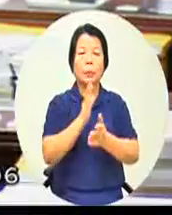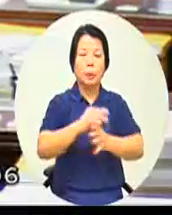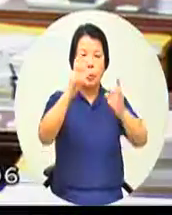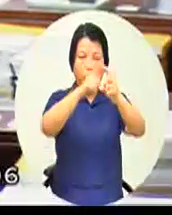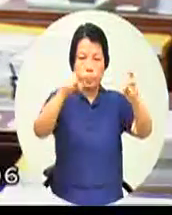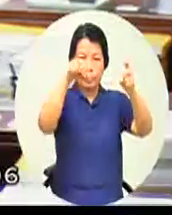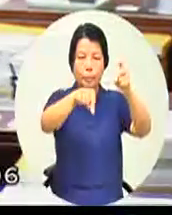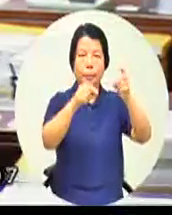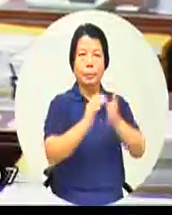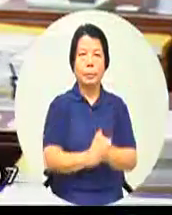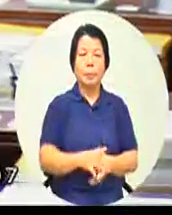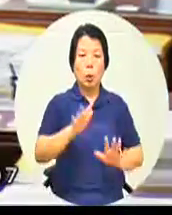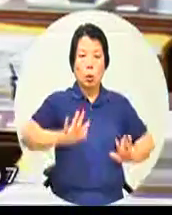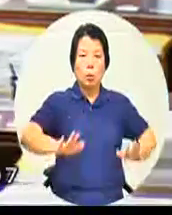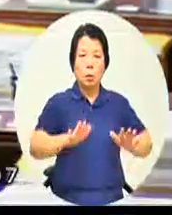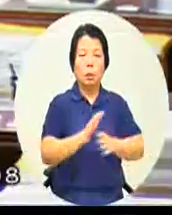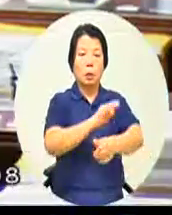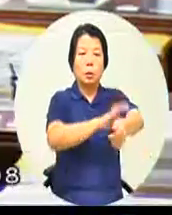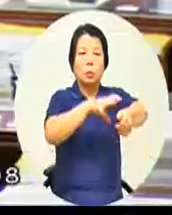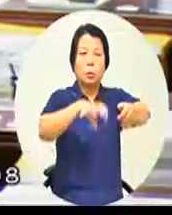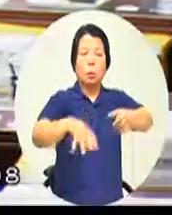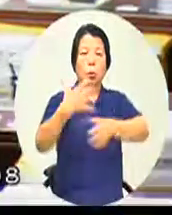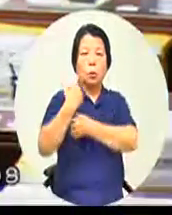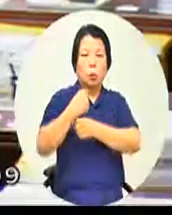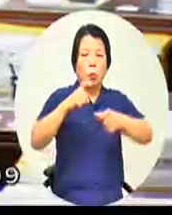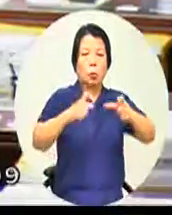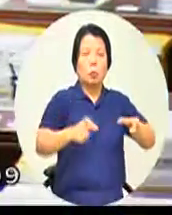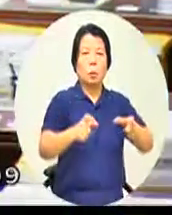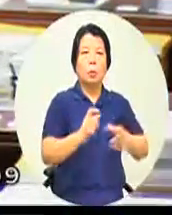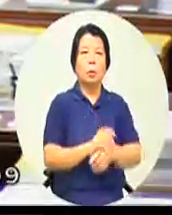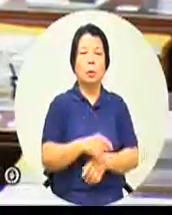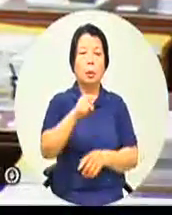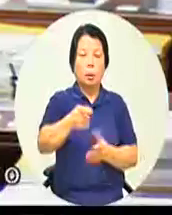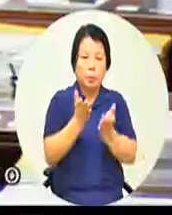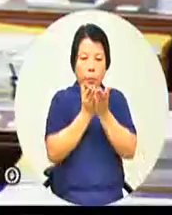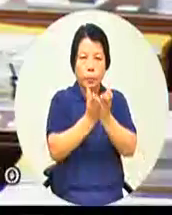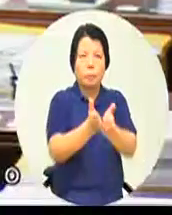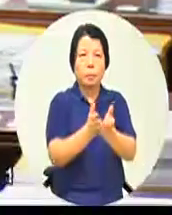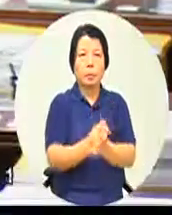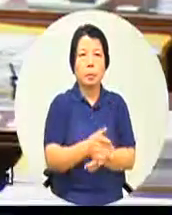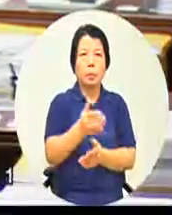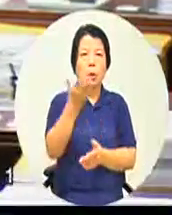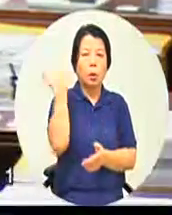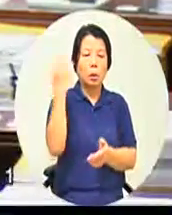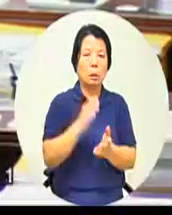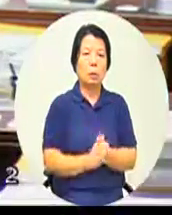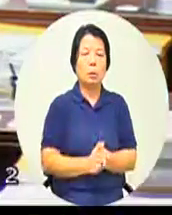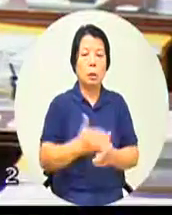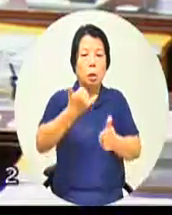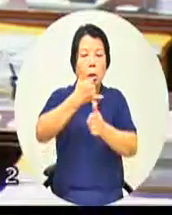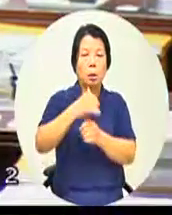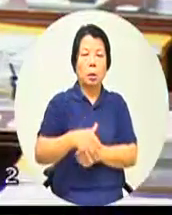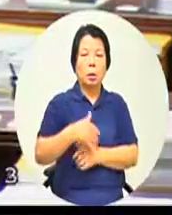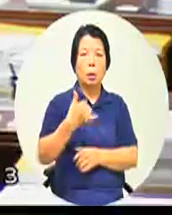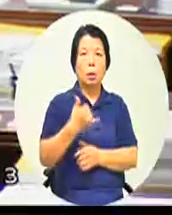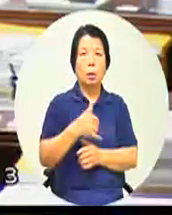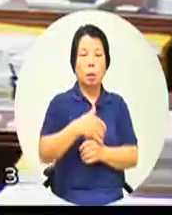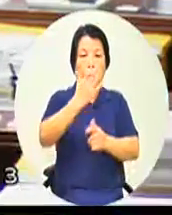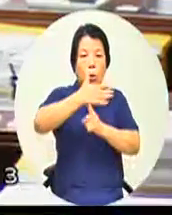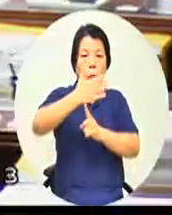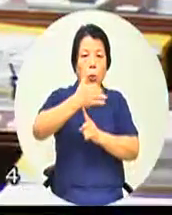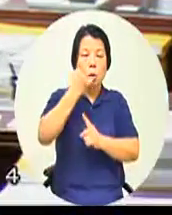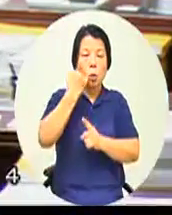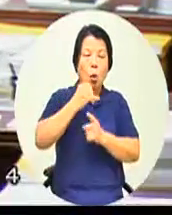在我们现在的左营军港，以前叫做万丹港，那边的船哈，其实以前没有其后的灯塔的时候，这里的那